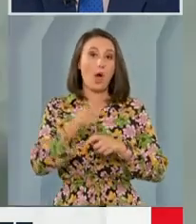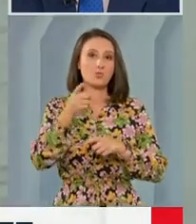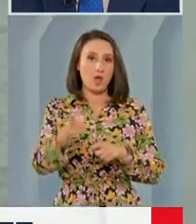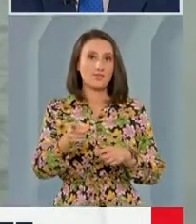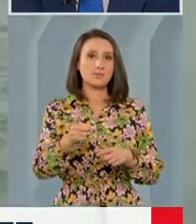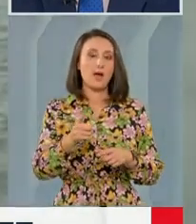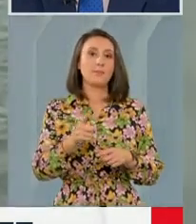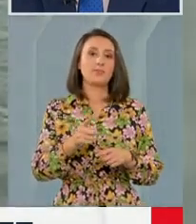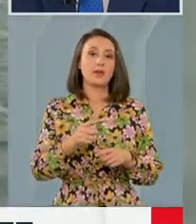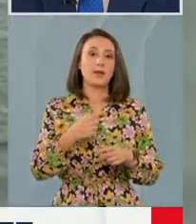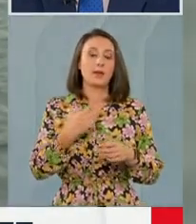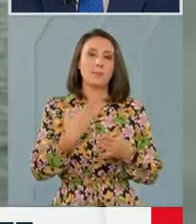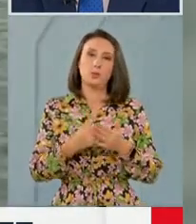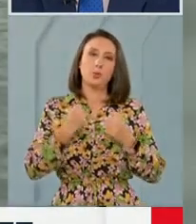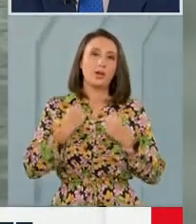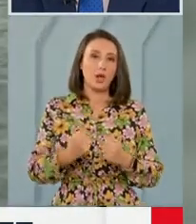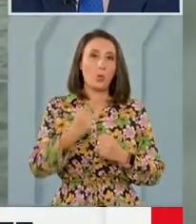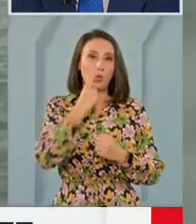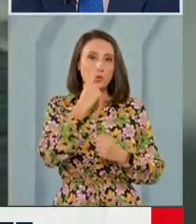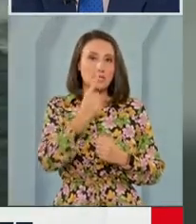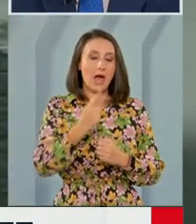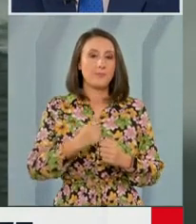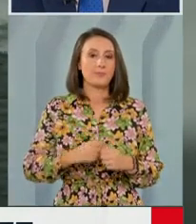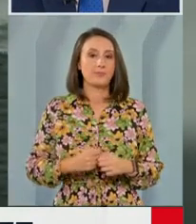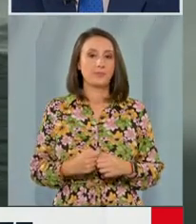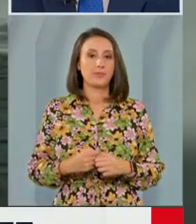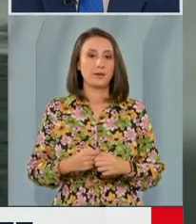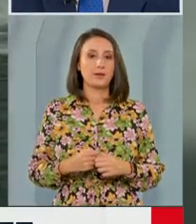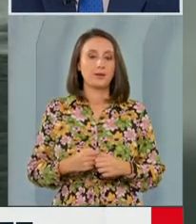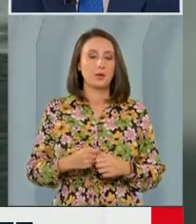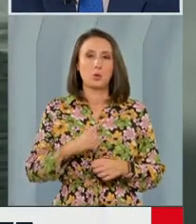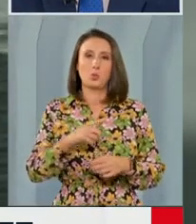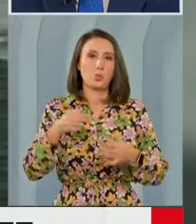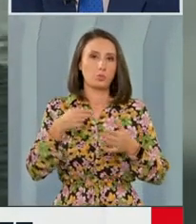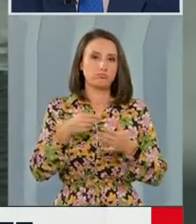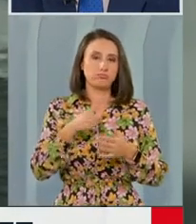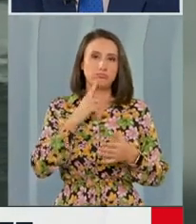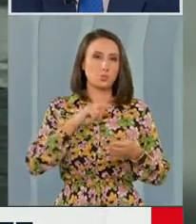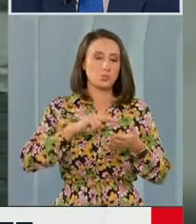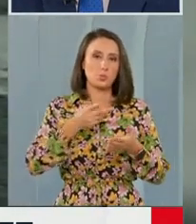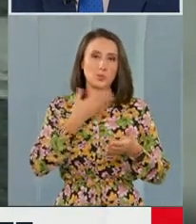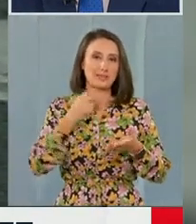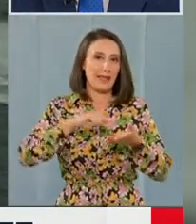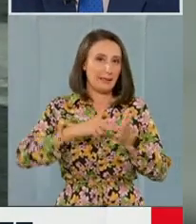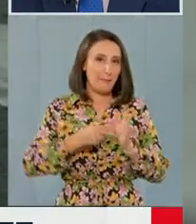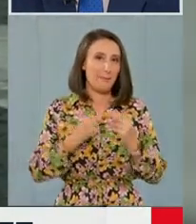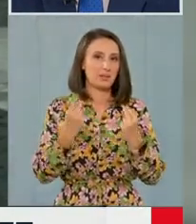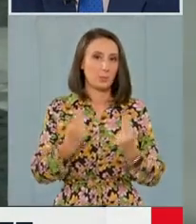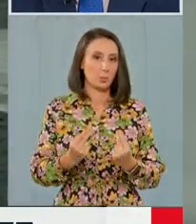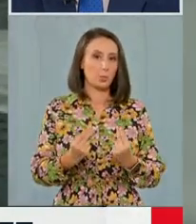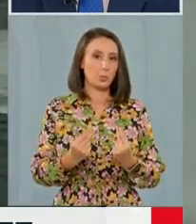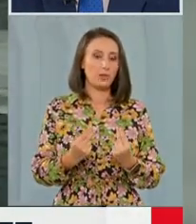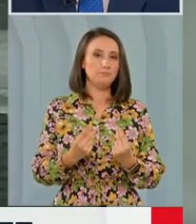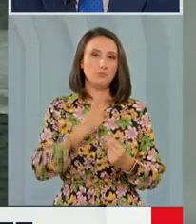pentru forțele ruse de acolo, prost aprovizionate, nesprijinite aerian, au trebuit să se